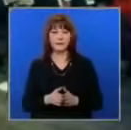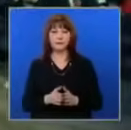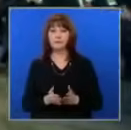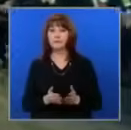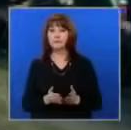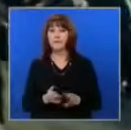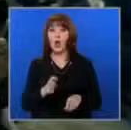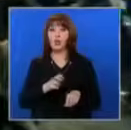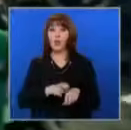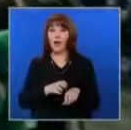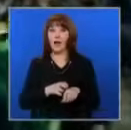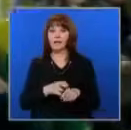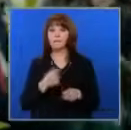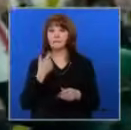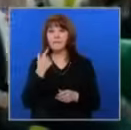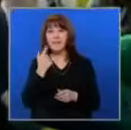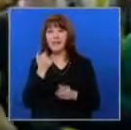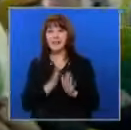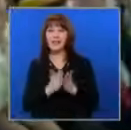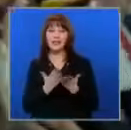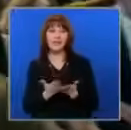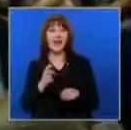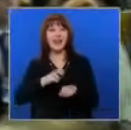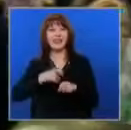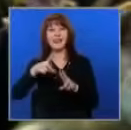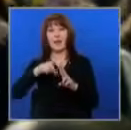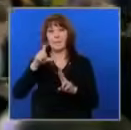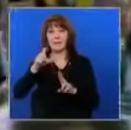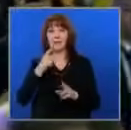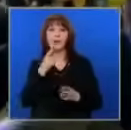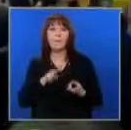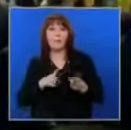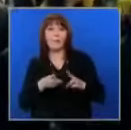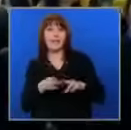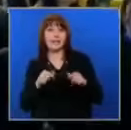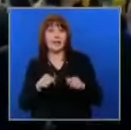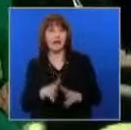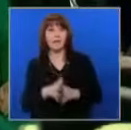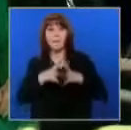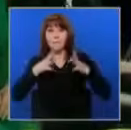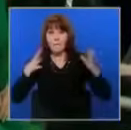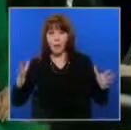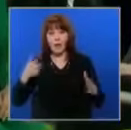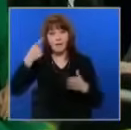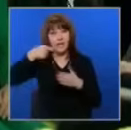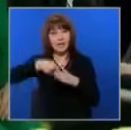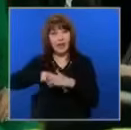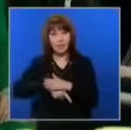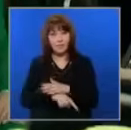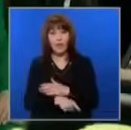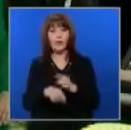И още. Доган пред младите членове на ДПС. Промените сега са по-големи и по-дълбоки от тези през